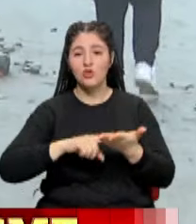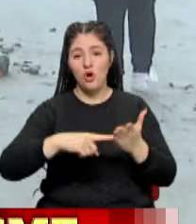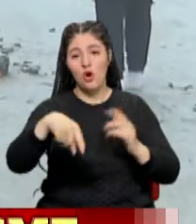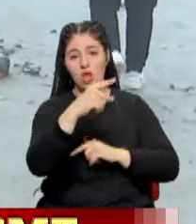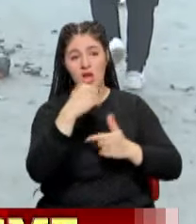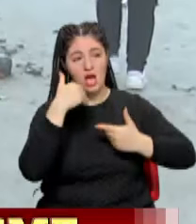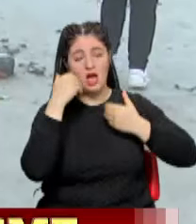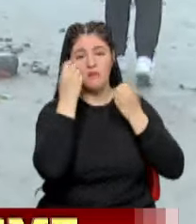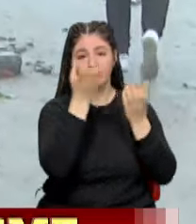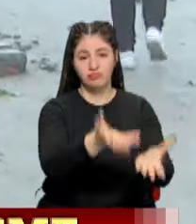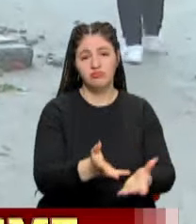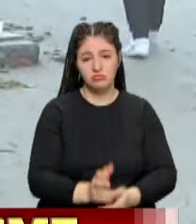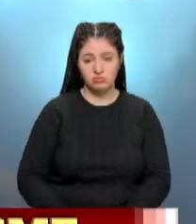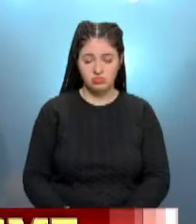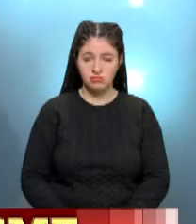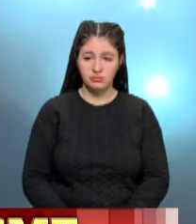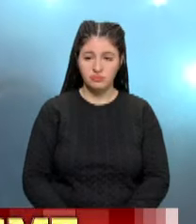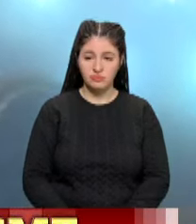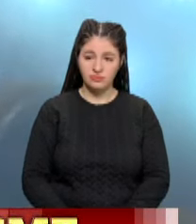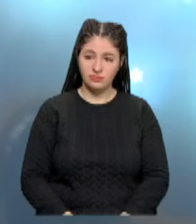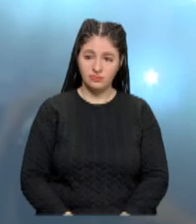onu yansıttılar.